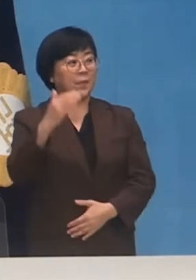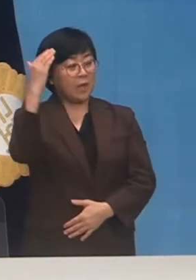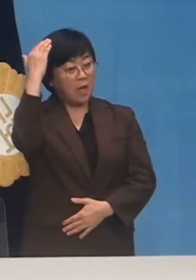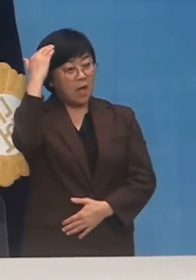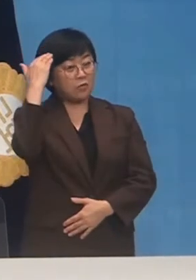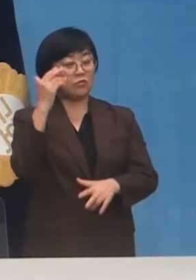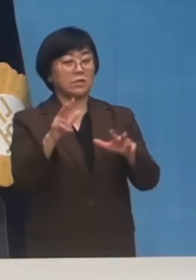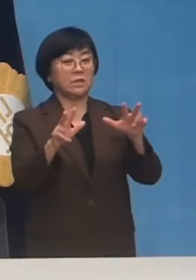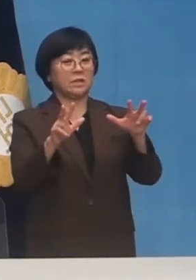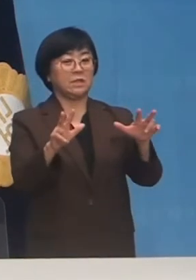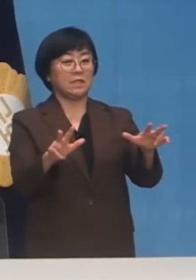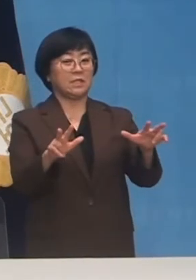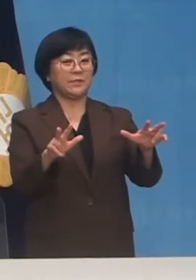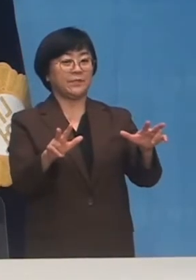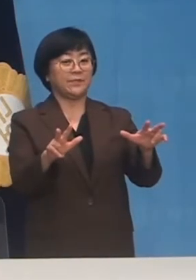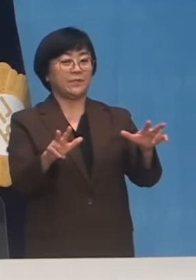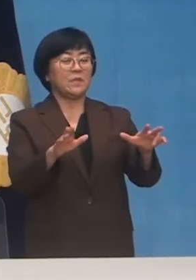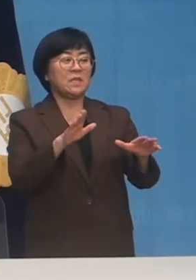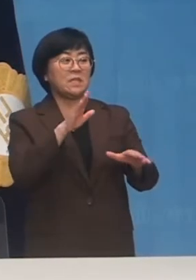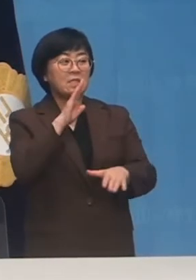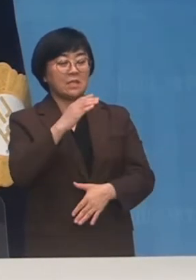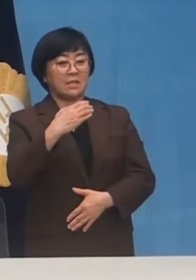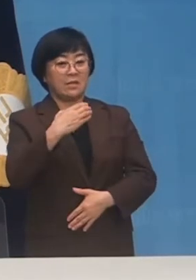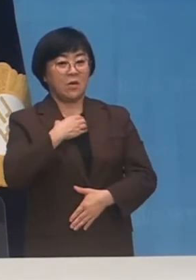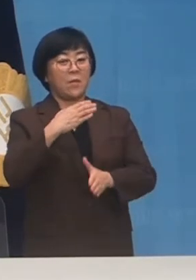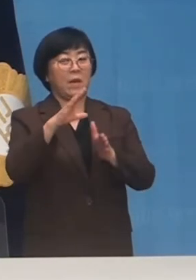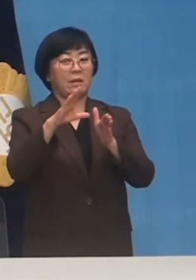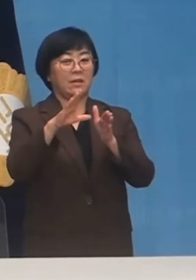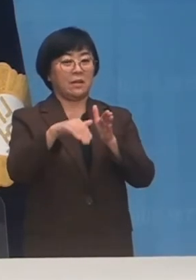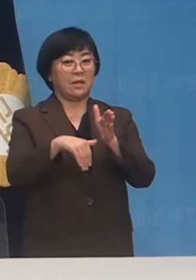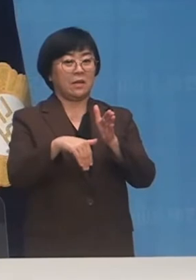대한민국은 지금 최절명의 위기입니다.